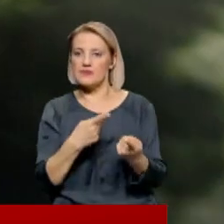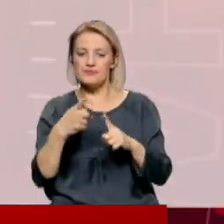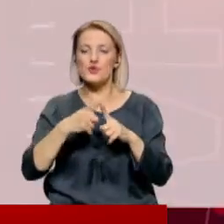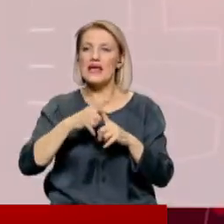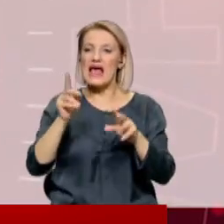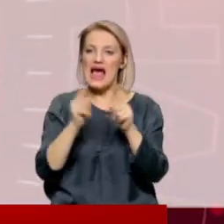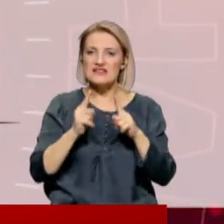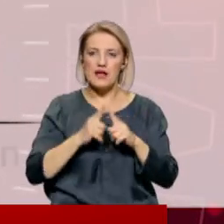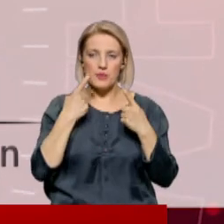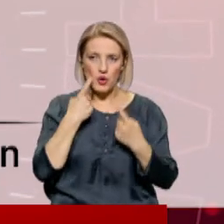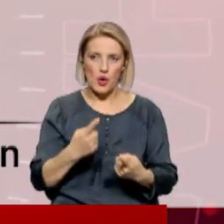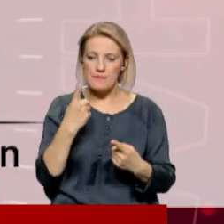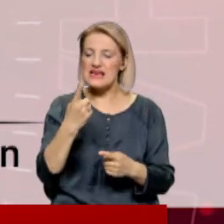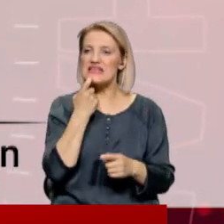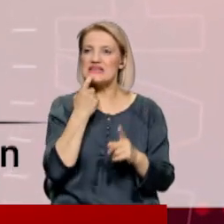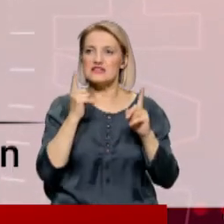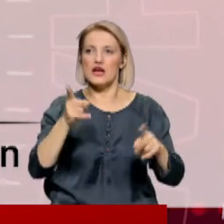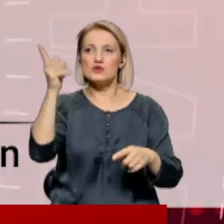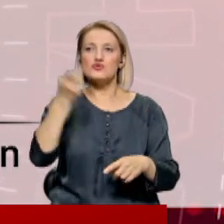TÜİK'in hesabına göre de bir yılda